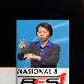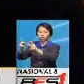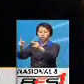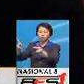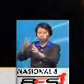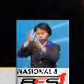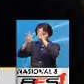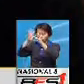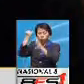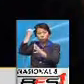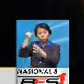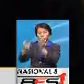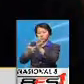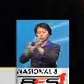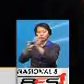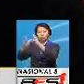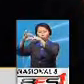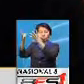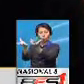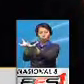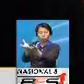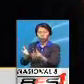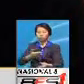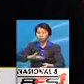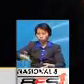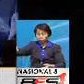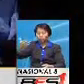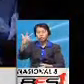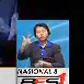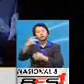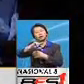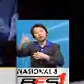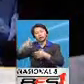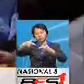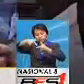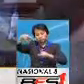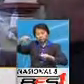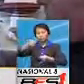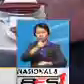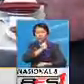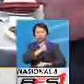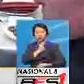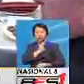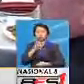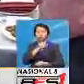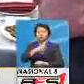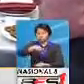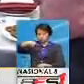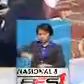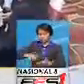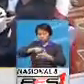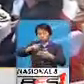Inovasi dan teknologi Global undangan daripada tiga negara lain iaitu jepun Kanada dan China juga